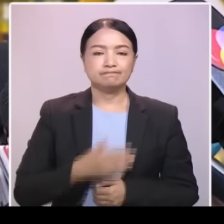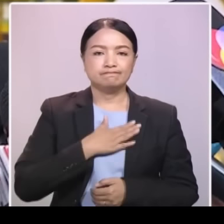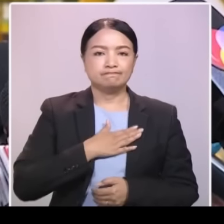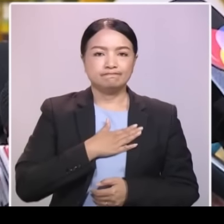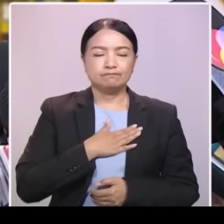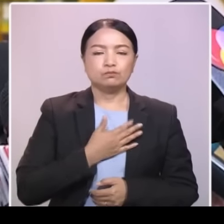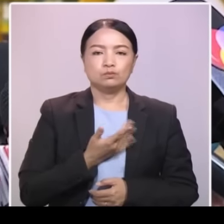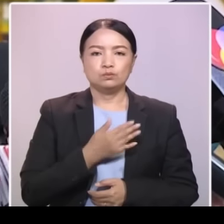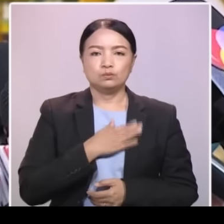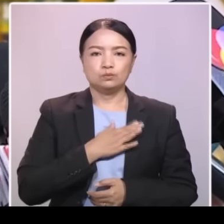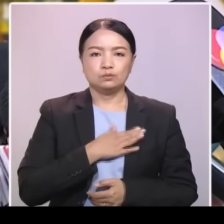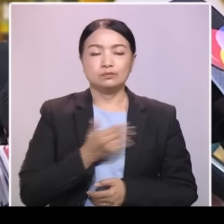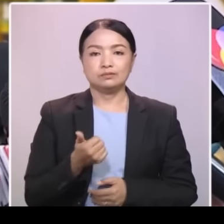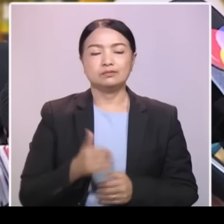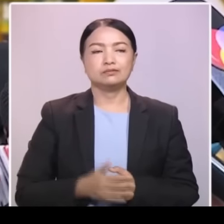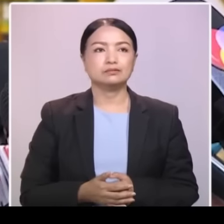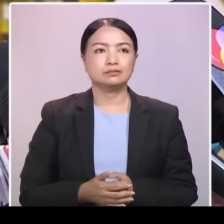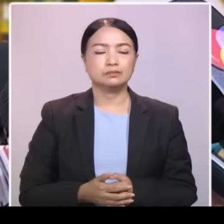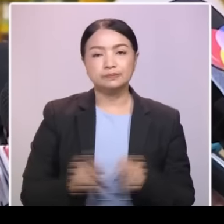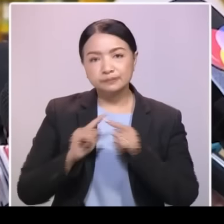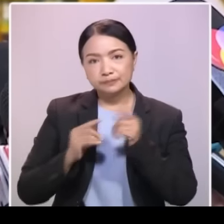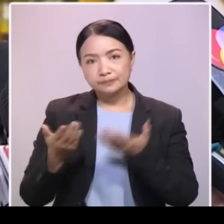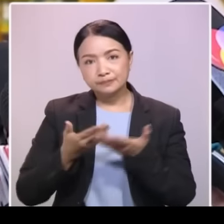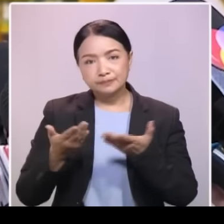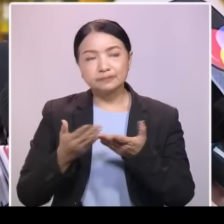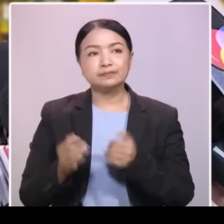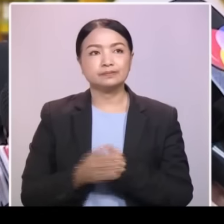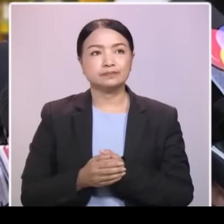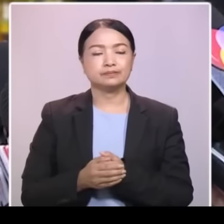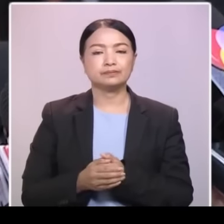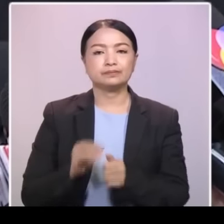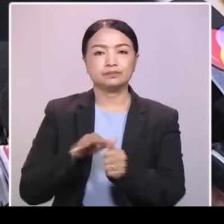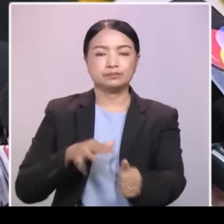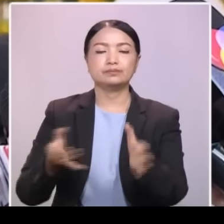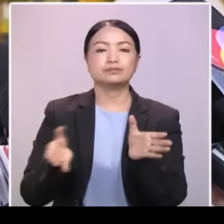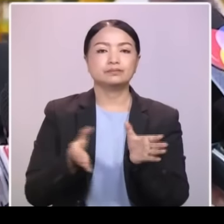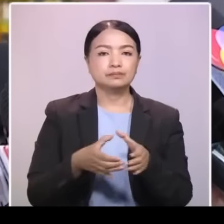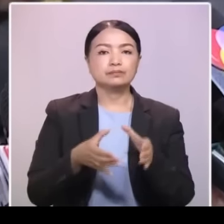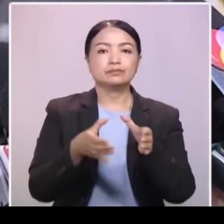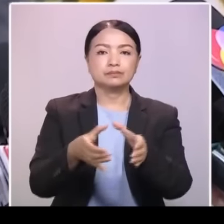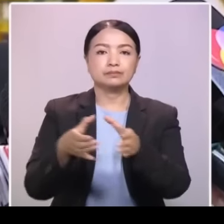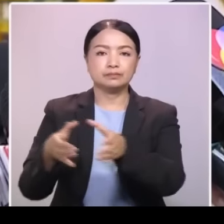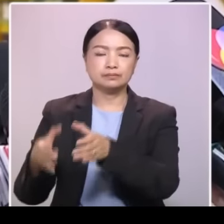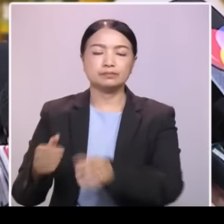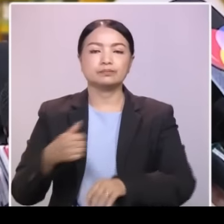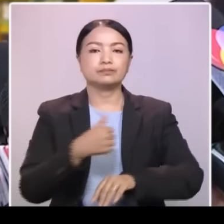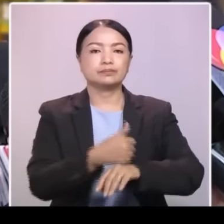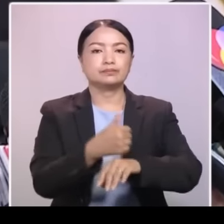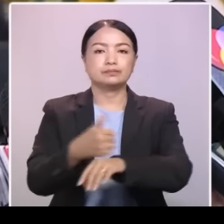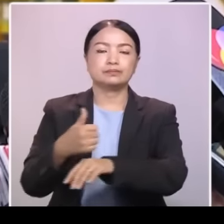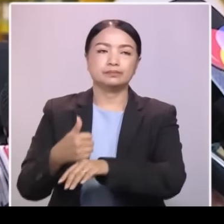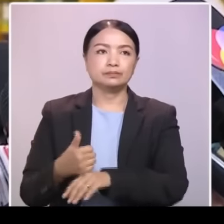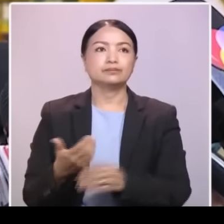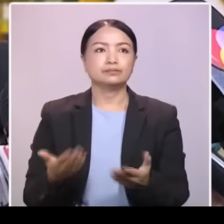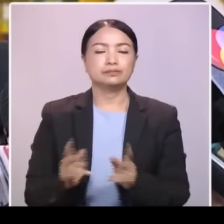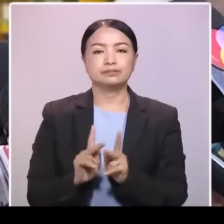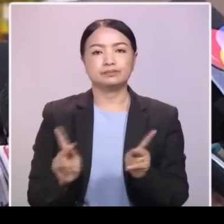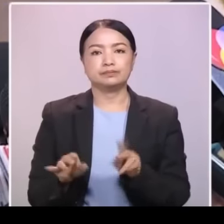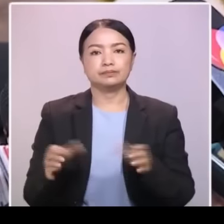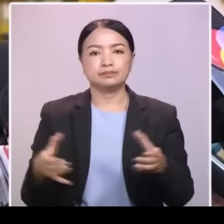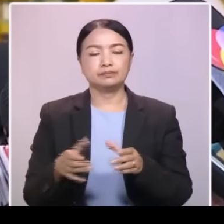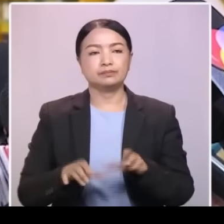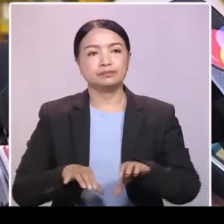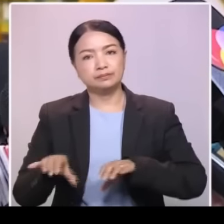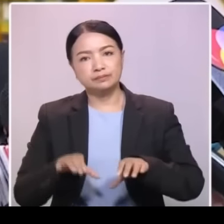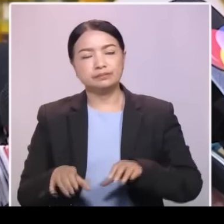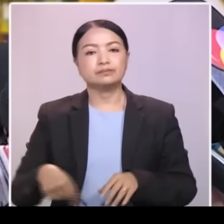จรอสักนิดหนึ่งส่วนการเจรจาก็ให้เป็นผู้นำของพรรคทุกพรรคร่วมรัฐบาลทั้งหลายนะฮะกรรมการบริหาร